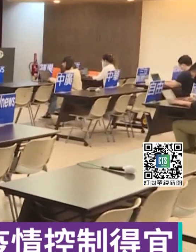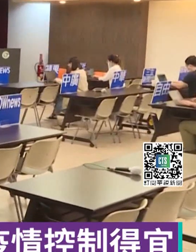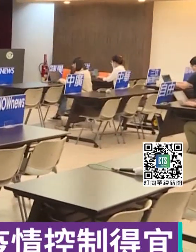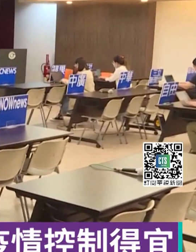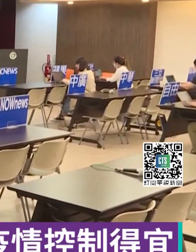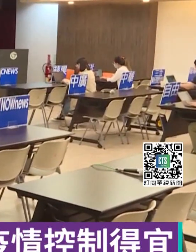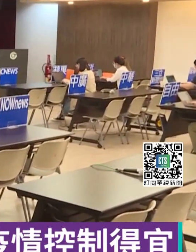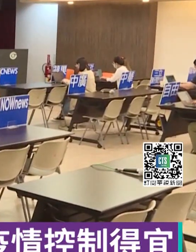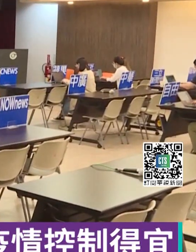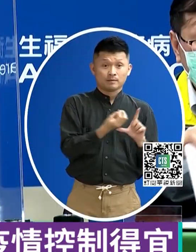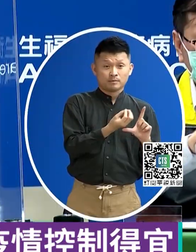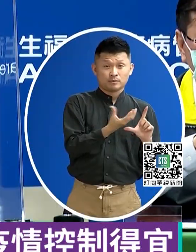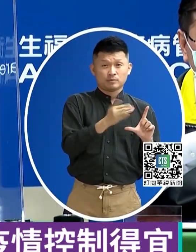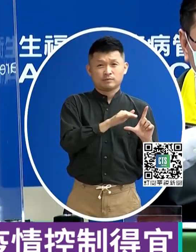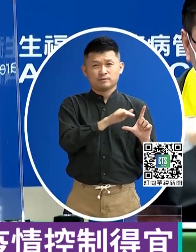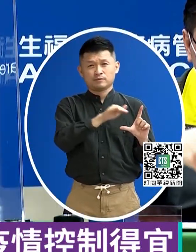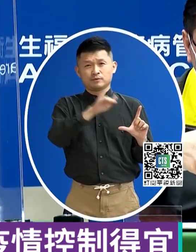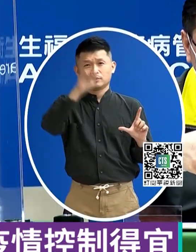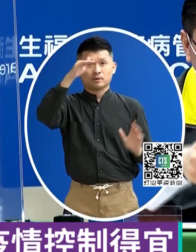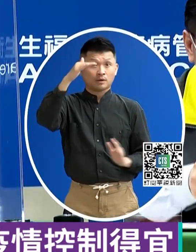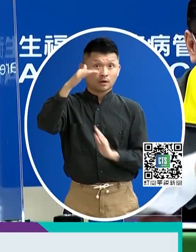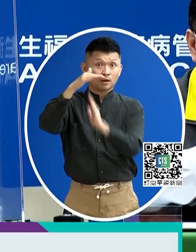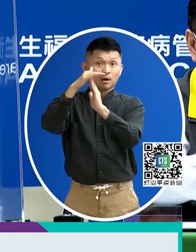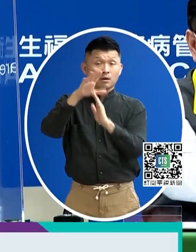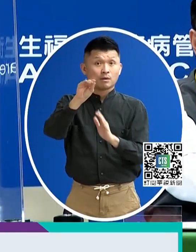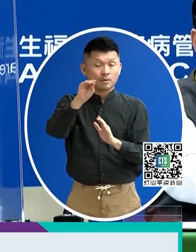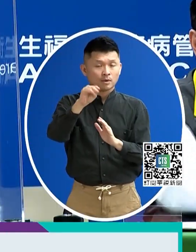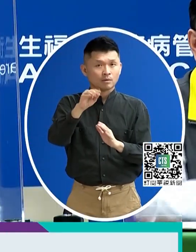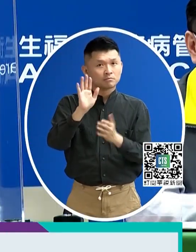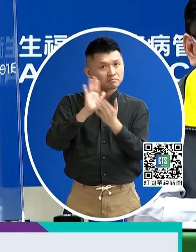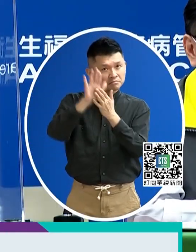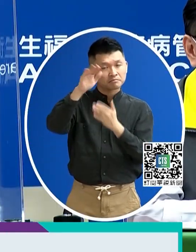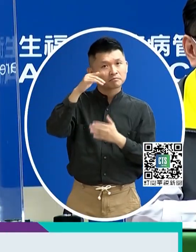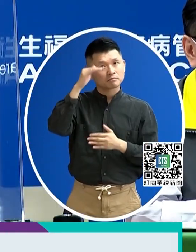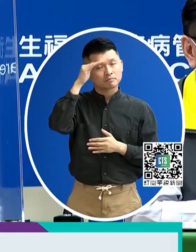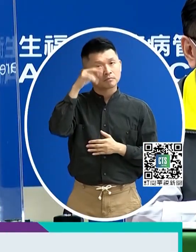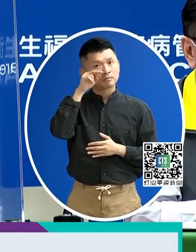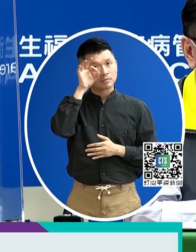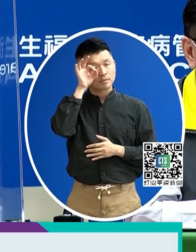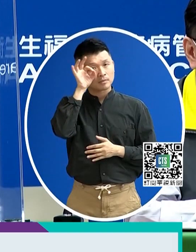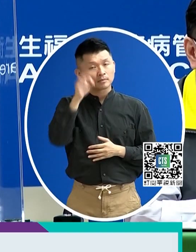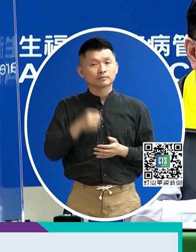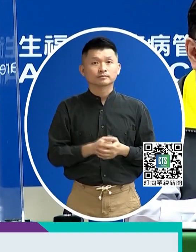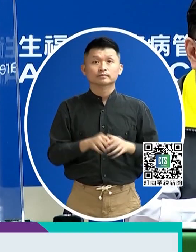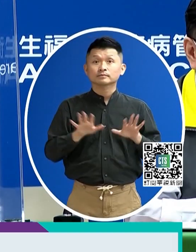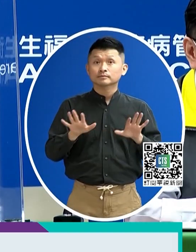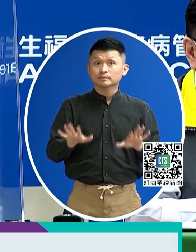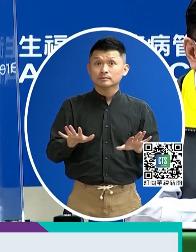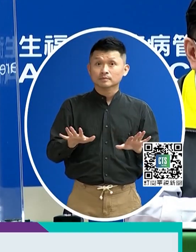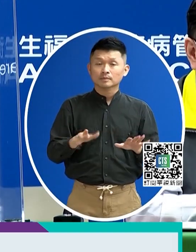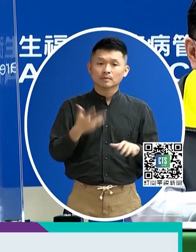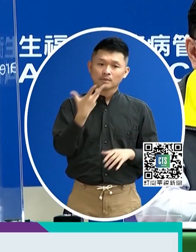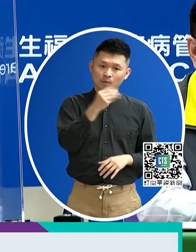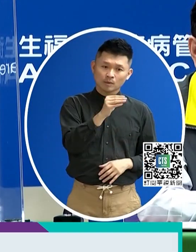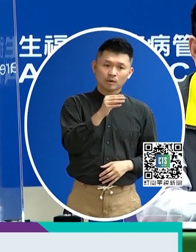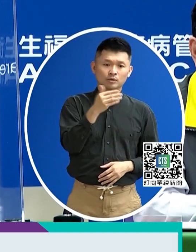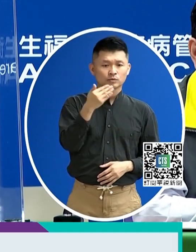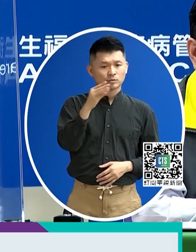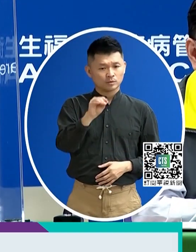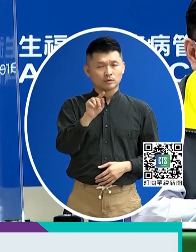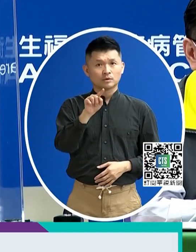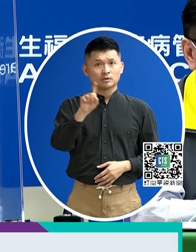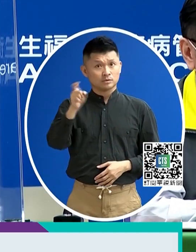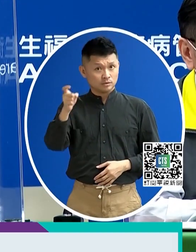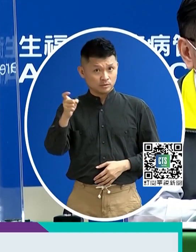否代表疫情高峰期还有变数？ 在未来看看，如果就是说以这个现在的8、9万到10万，